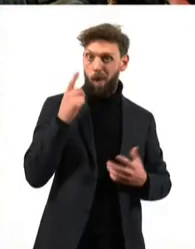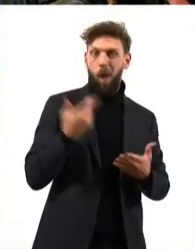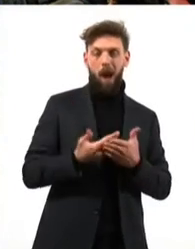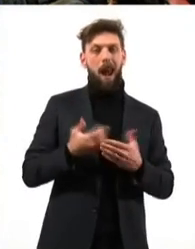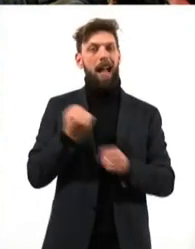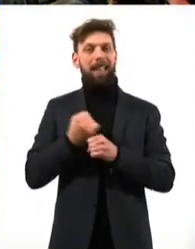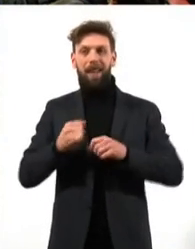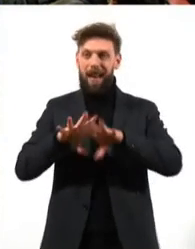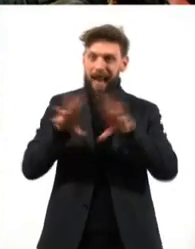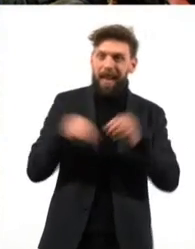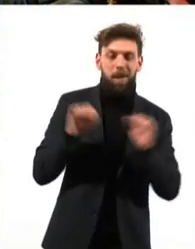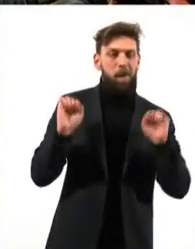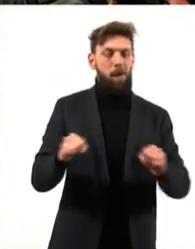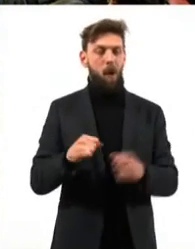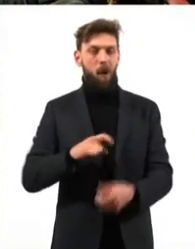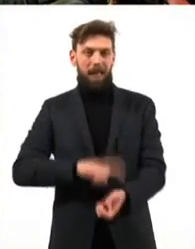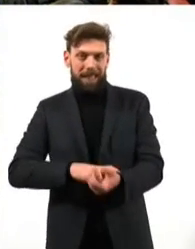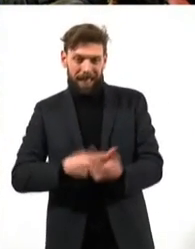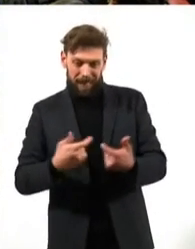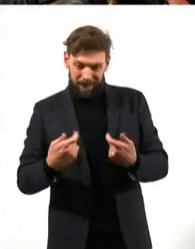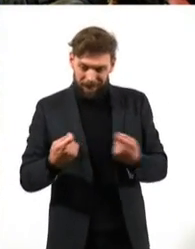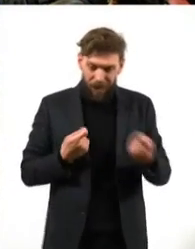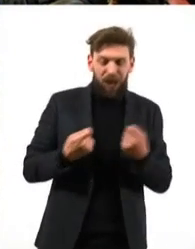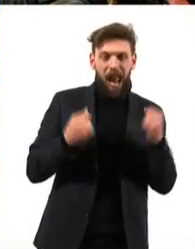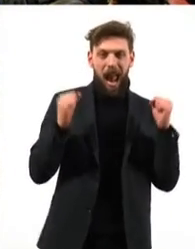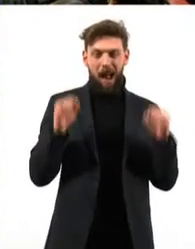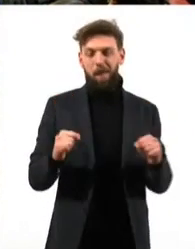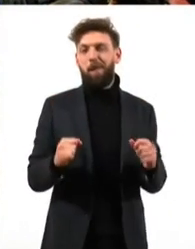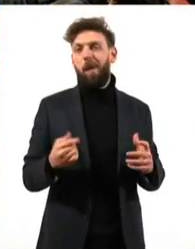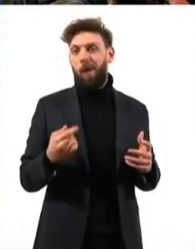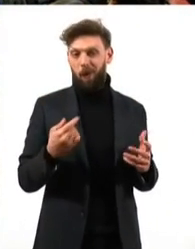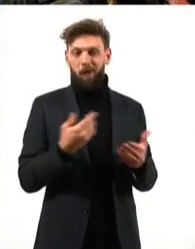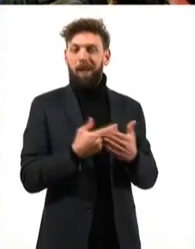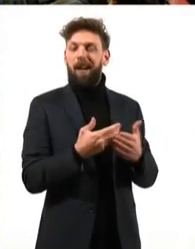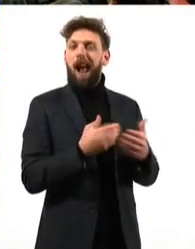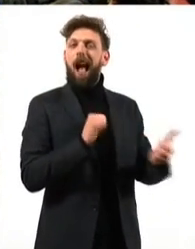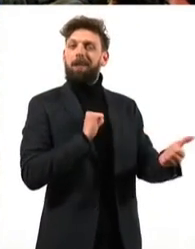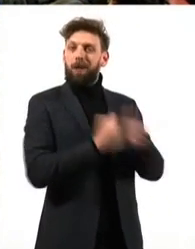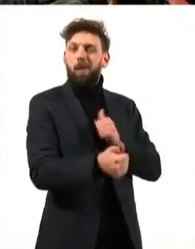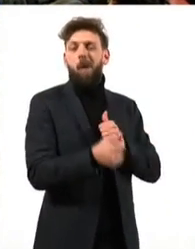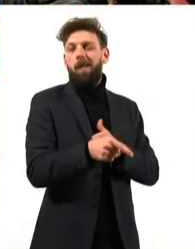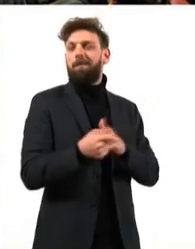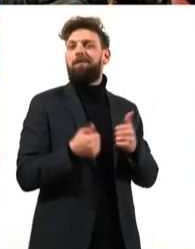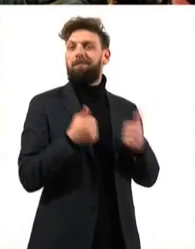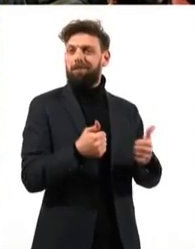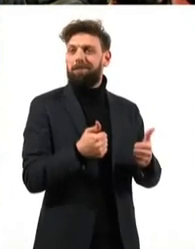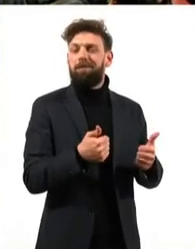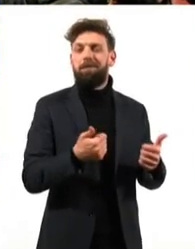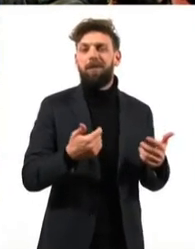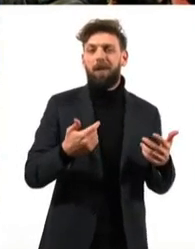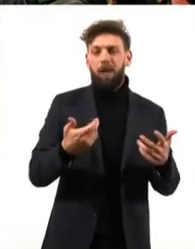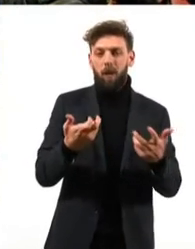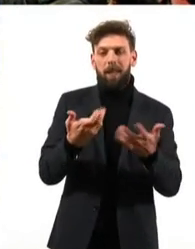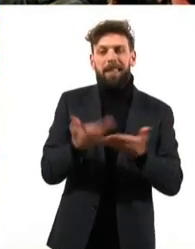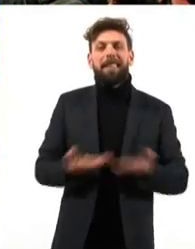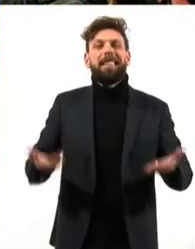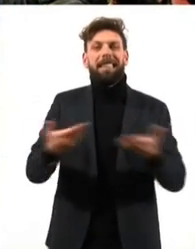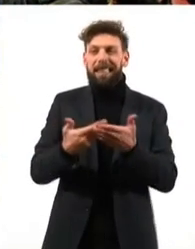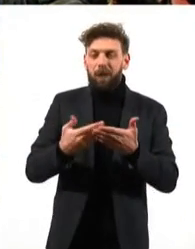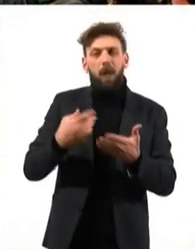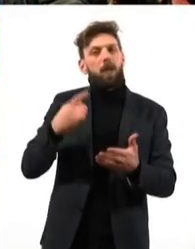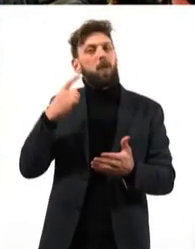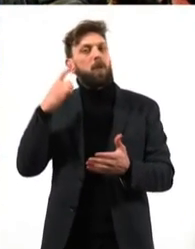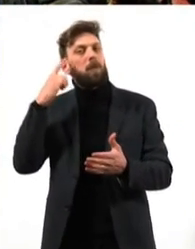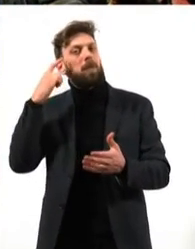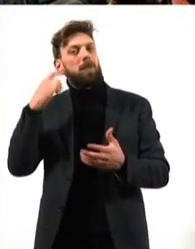à gérer son stress. Je crois qu'il y a un effort vraiment à faire là-dessus dans la prévention presque primaire de ces situations de détresse